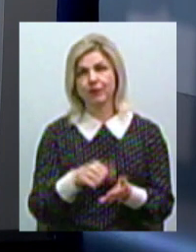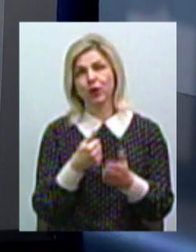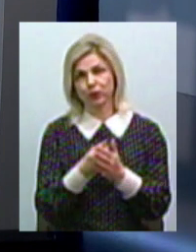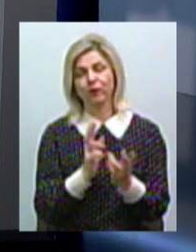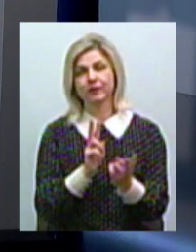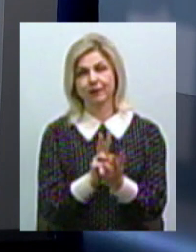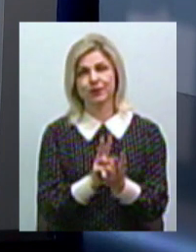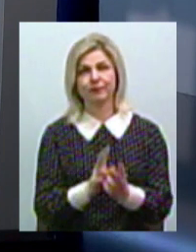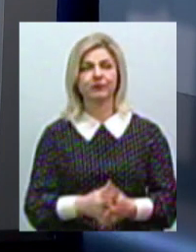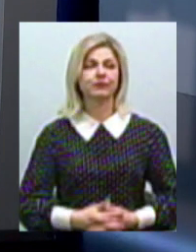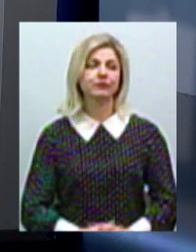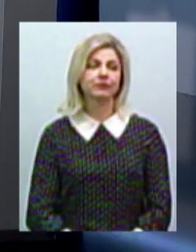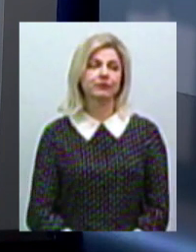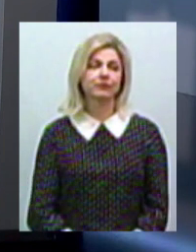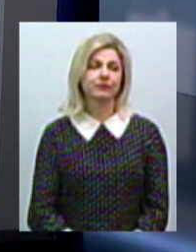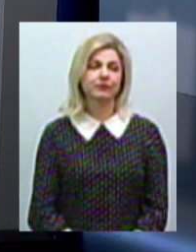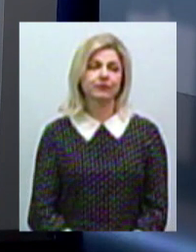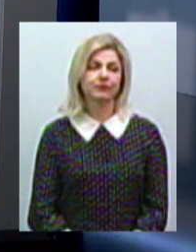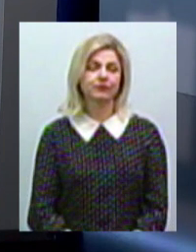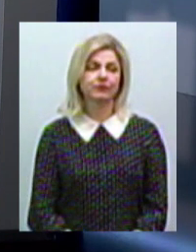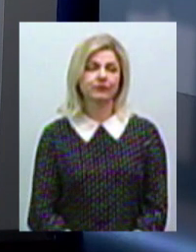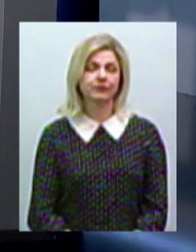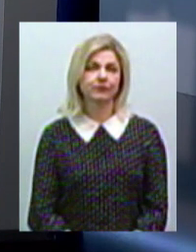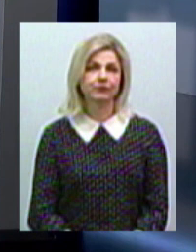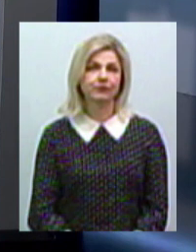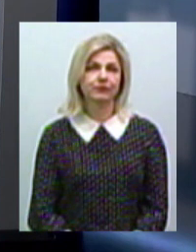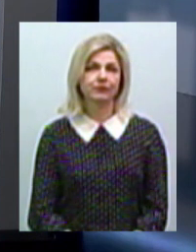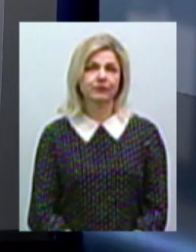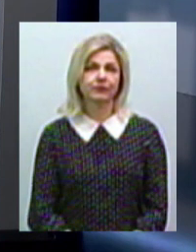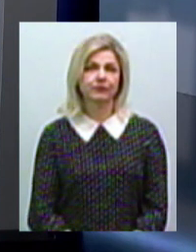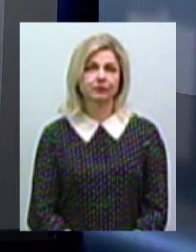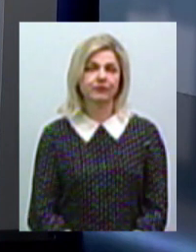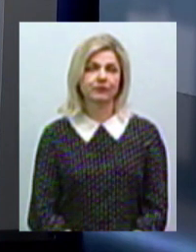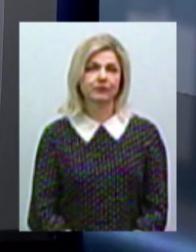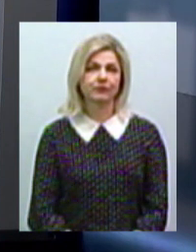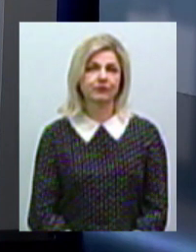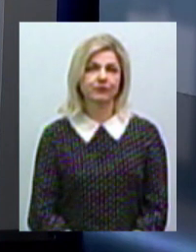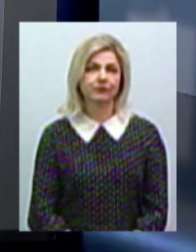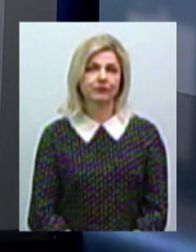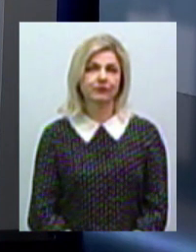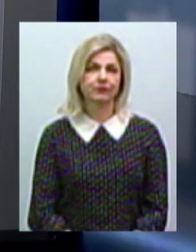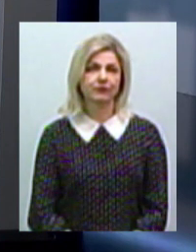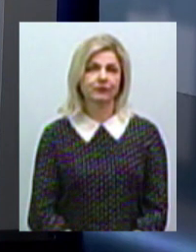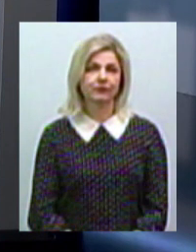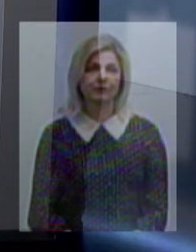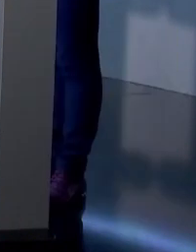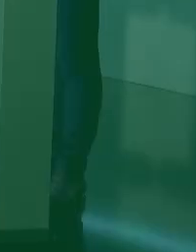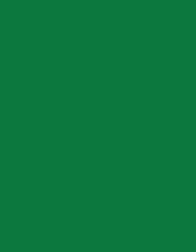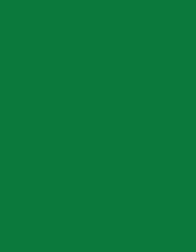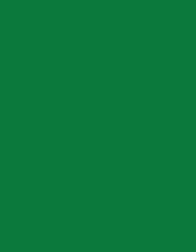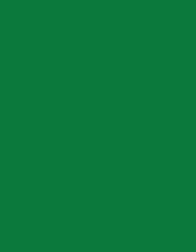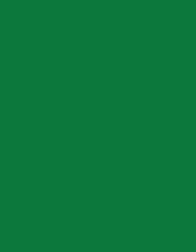тема дня разом з Оксаною Ільчівою та Олександром Козловцем. А якою буде наступна тема, підкажу вже наступний день. На все добре.